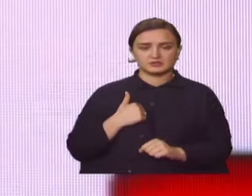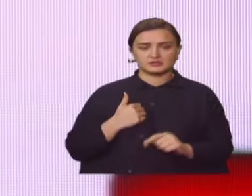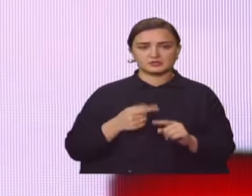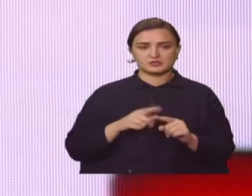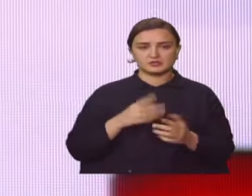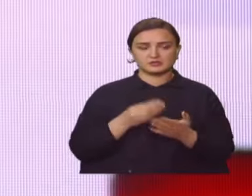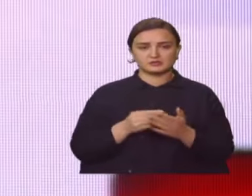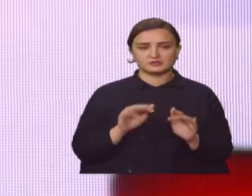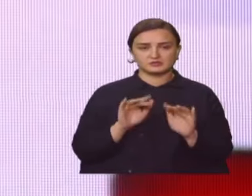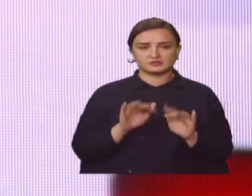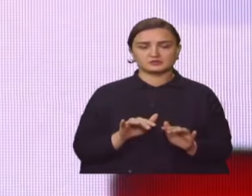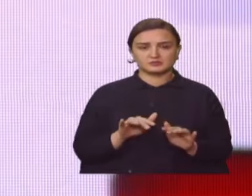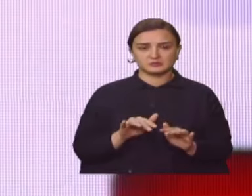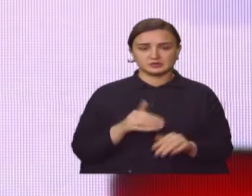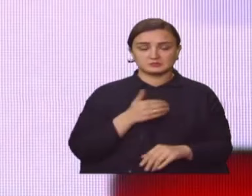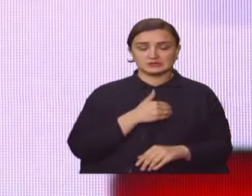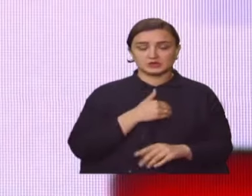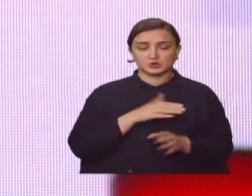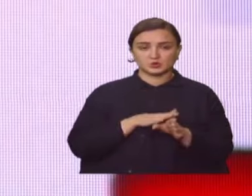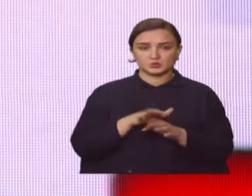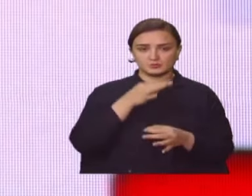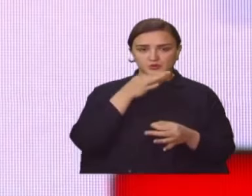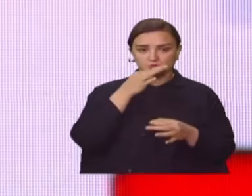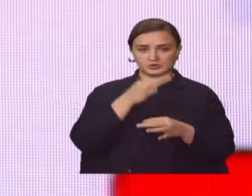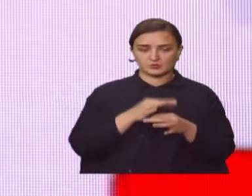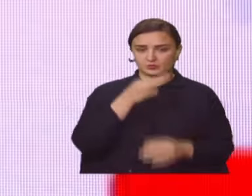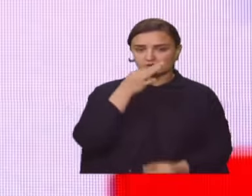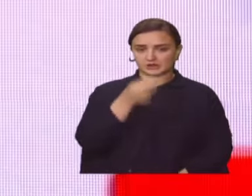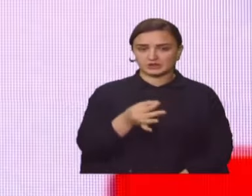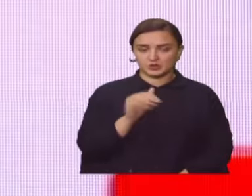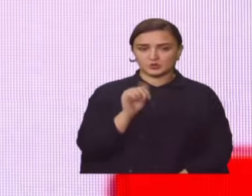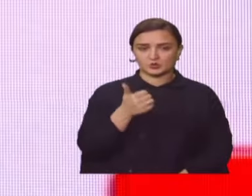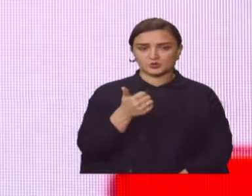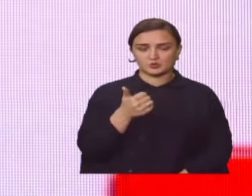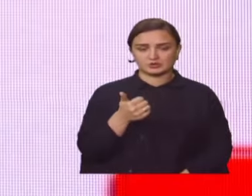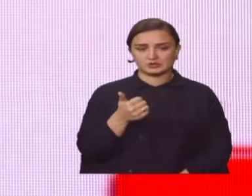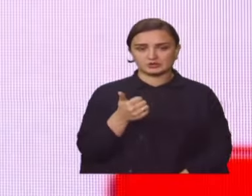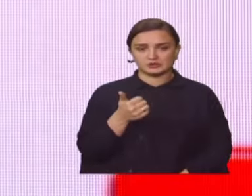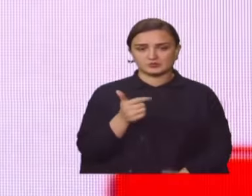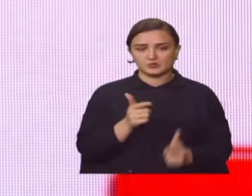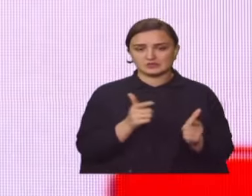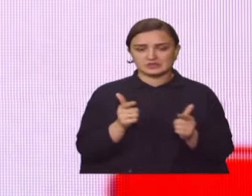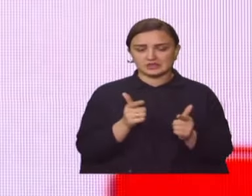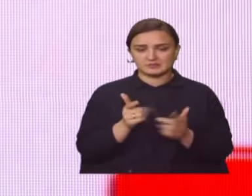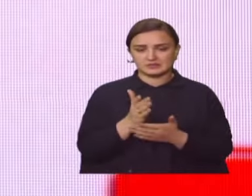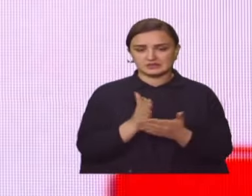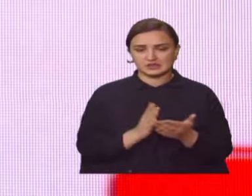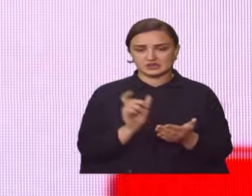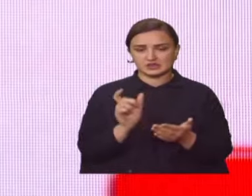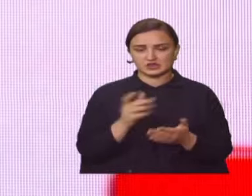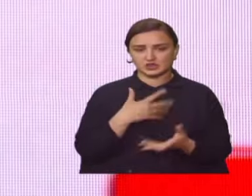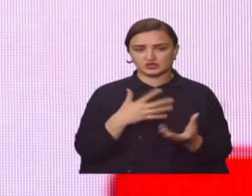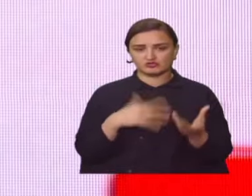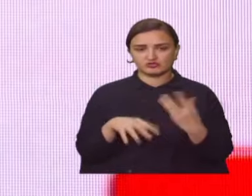თავის საქმეს. შესაბამისად, მინდა სრული პასუხისგებლობით გითხრათ, რომ როგორც აღჭურვის ნაწილში, ასევე მომზადების ნაწილში,